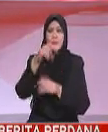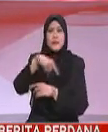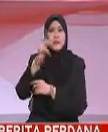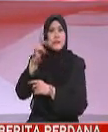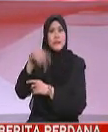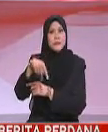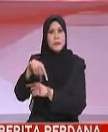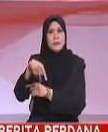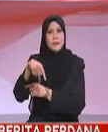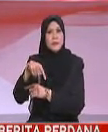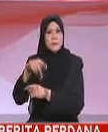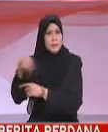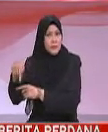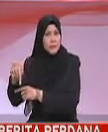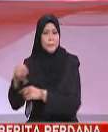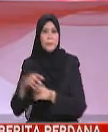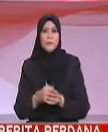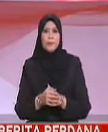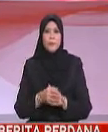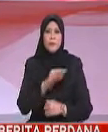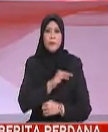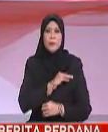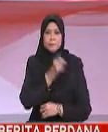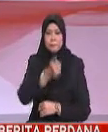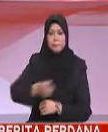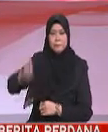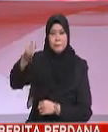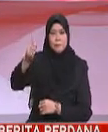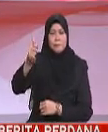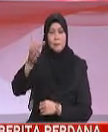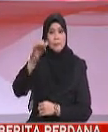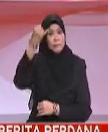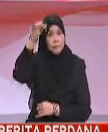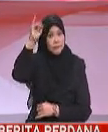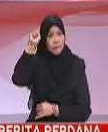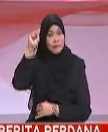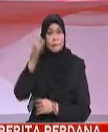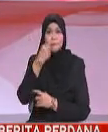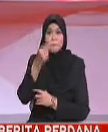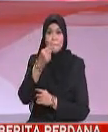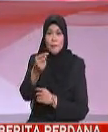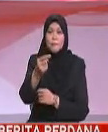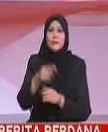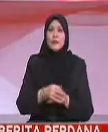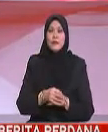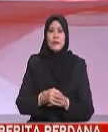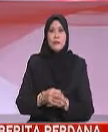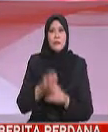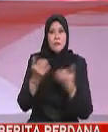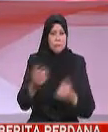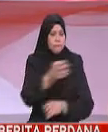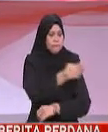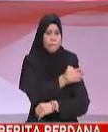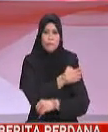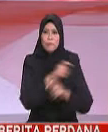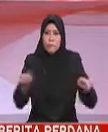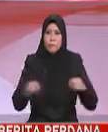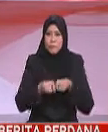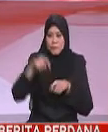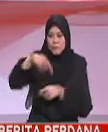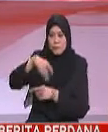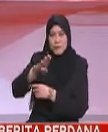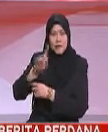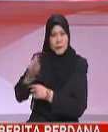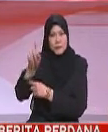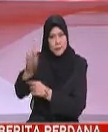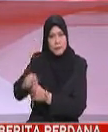Pergerakan Pemulihan PKPP. Menteri Kanan Keselamatan Datuk Seri Ismail Sabri Yaakob berkata, pihak berkuasa tempatan PBT